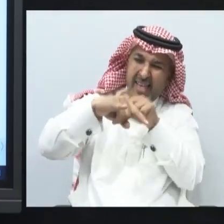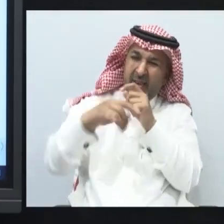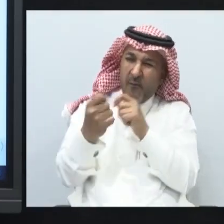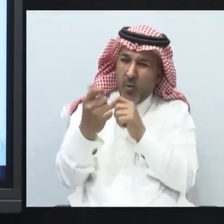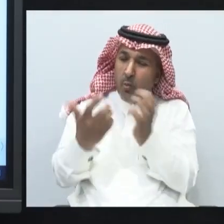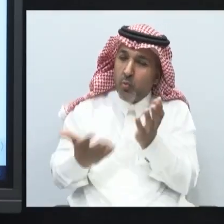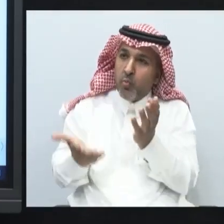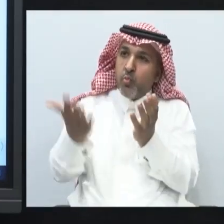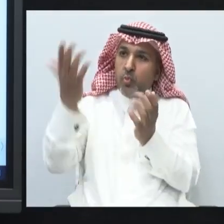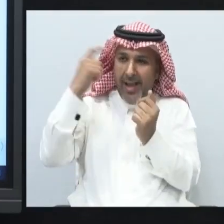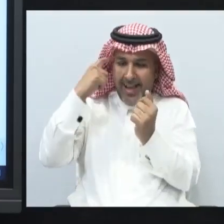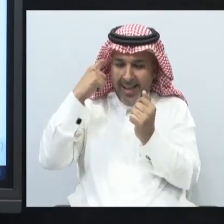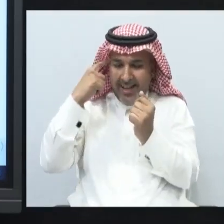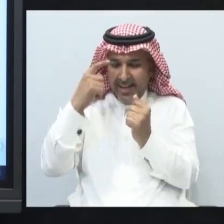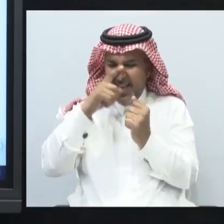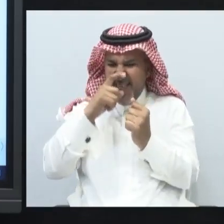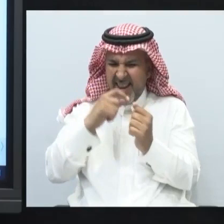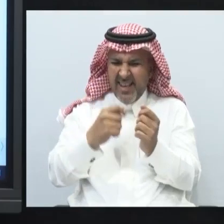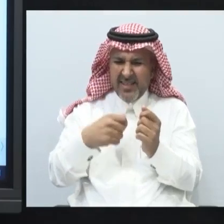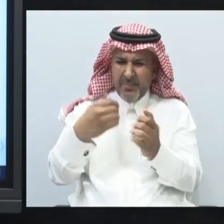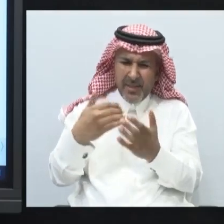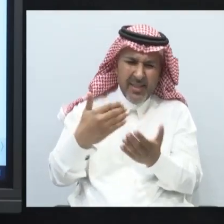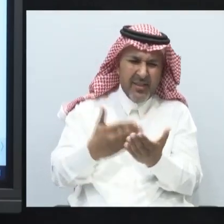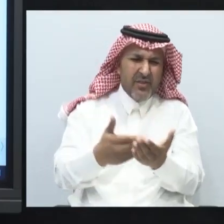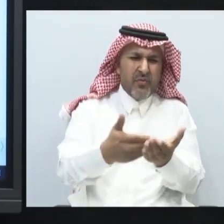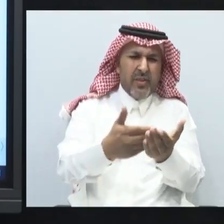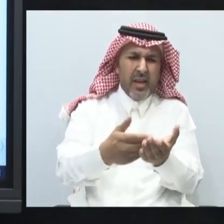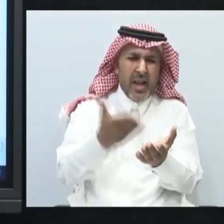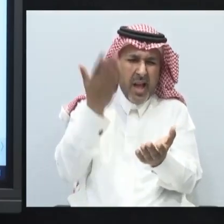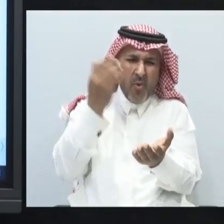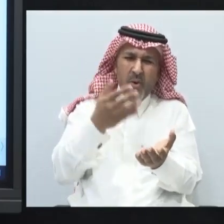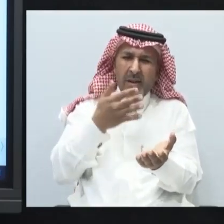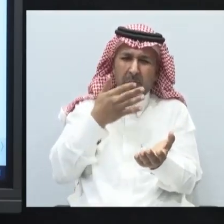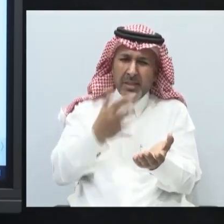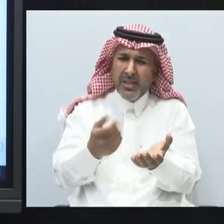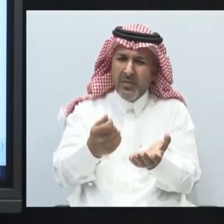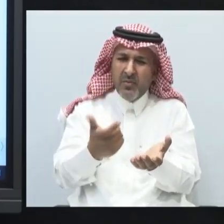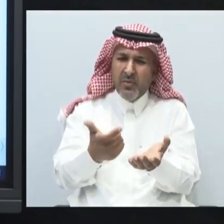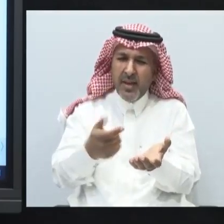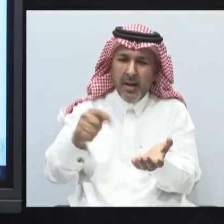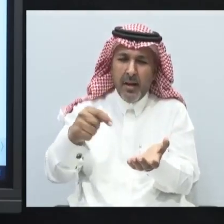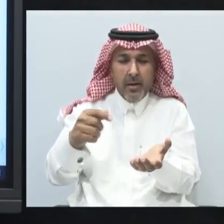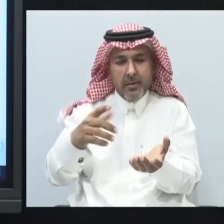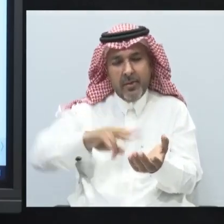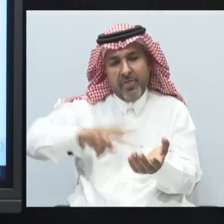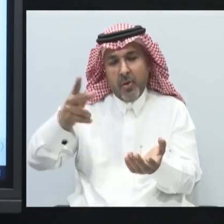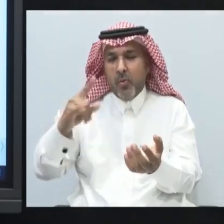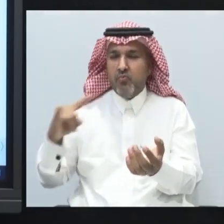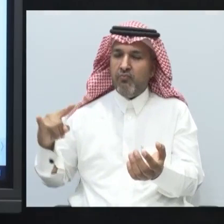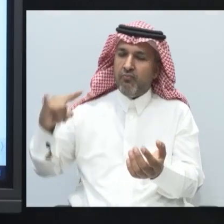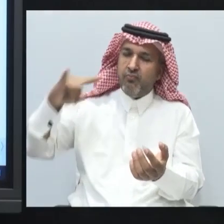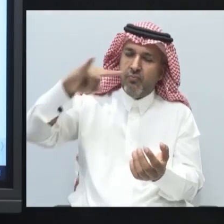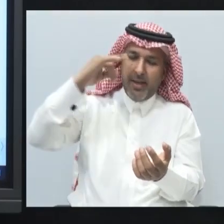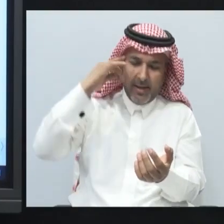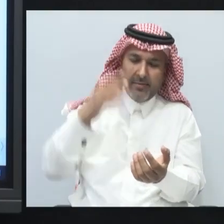فبالتالي نلاحظ انها بطء سلاسل الامداد طبعا س يقوم ب يعني هو المتسبب او هو المتغير